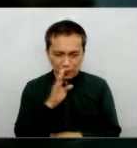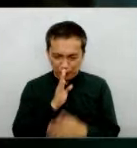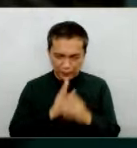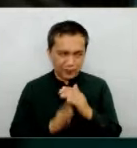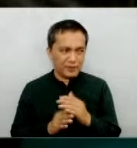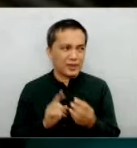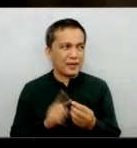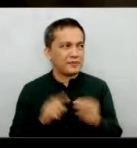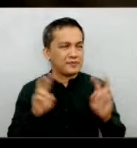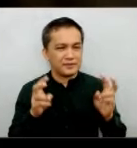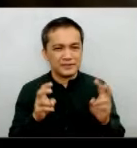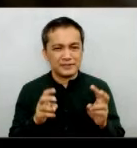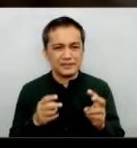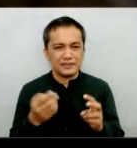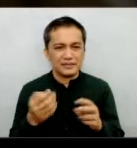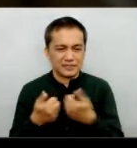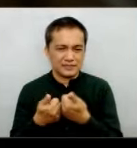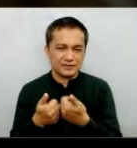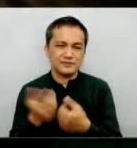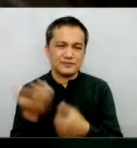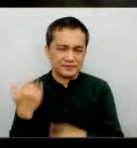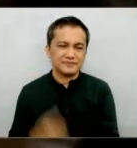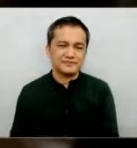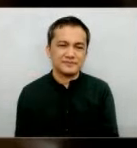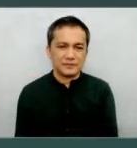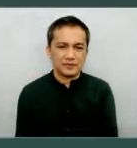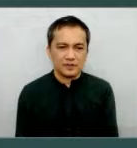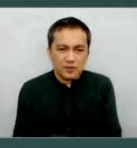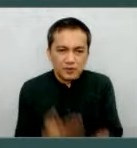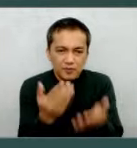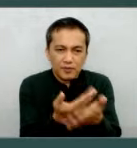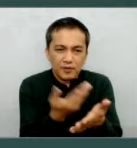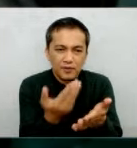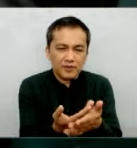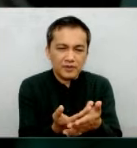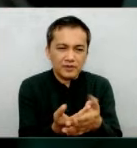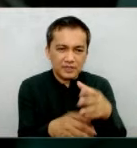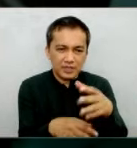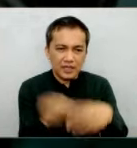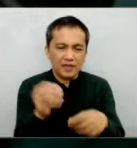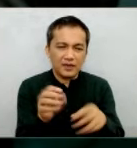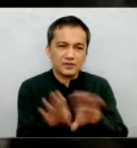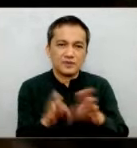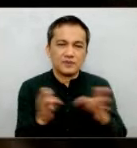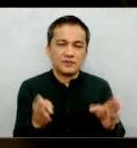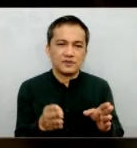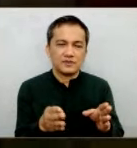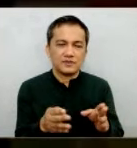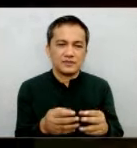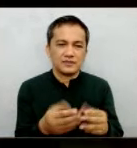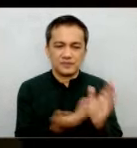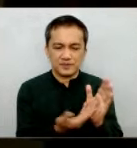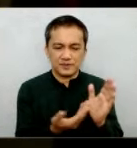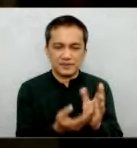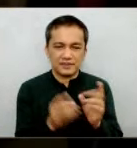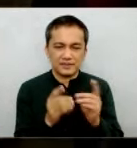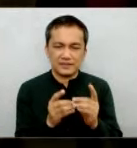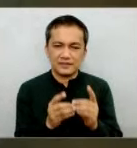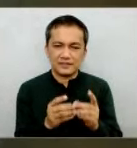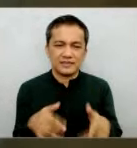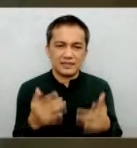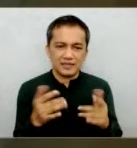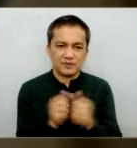past relationships niya. Bago raw sa kanya itong out in the open na fine-flex ang dating life with